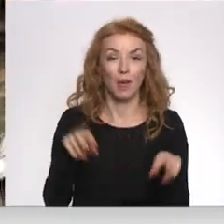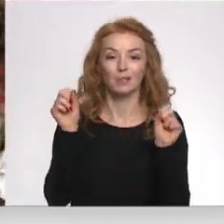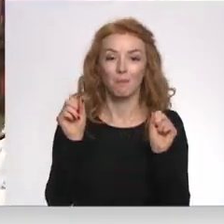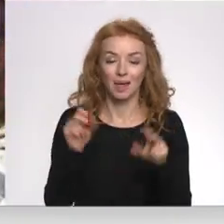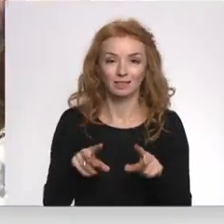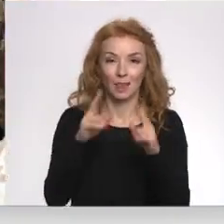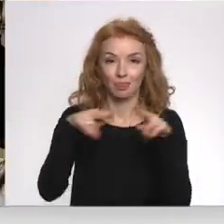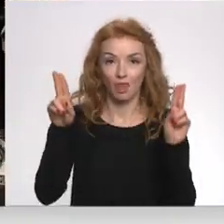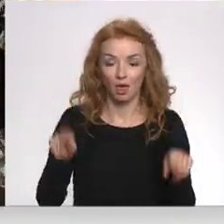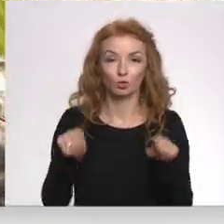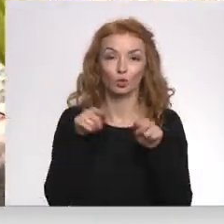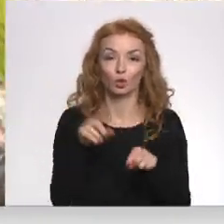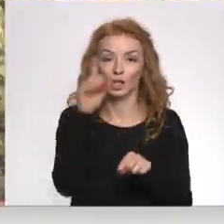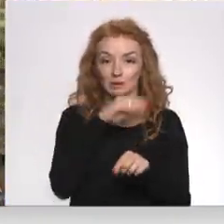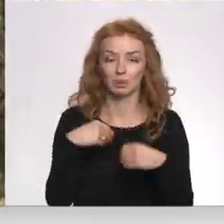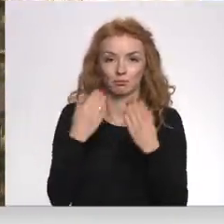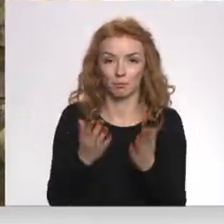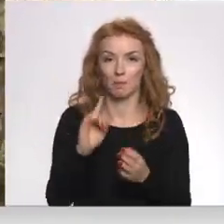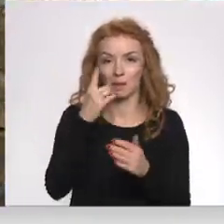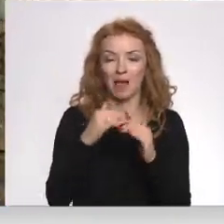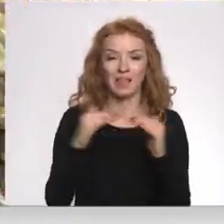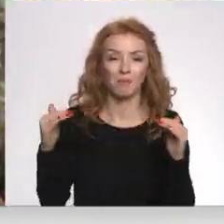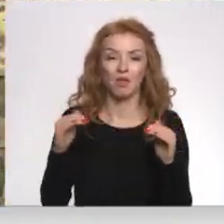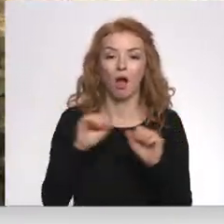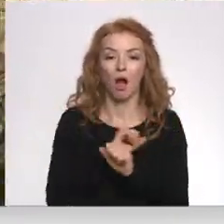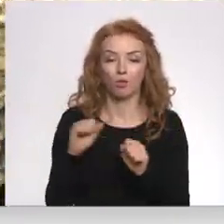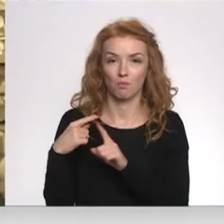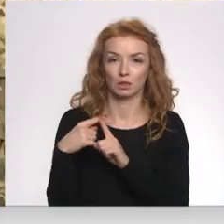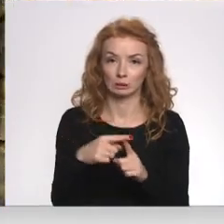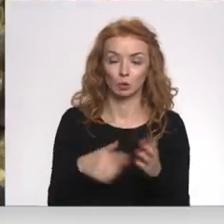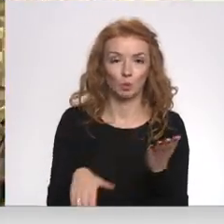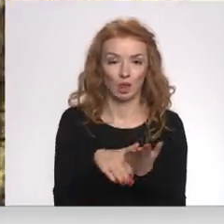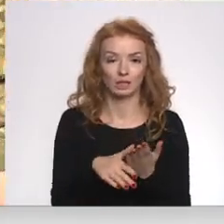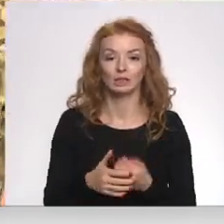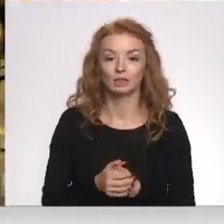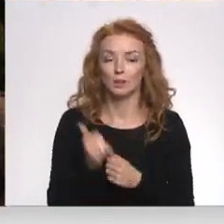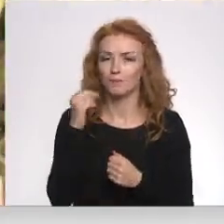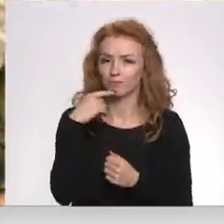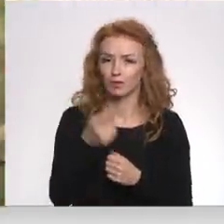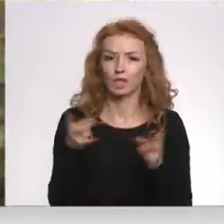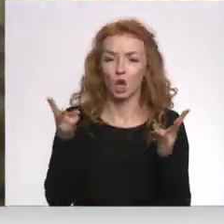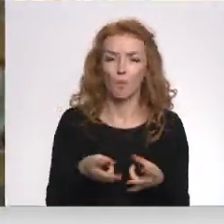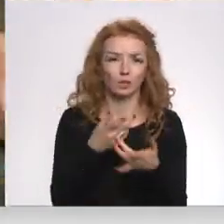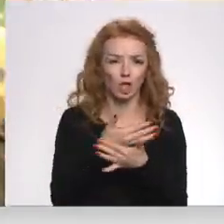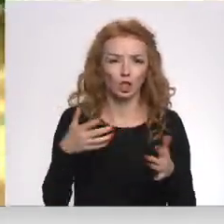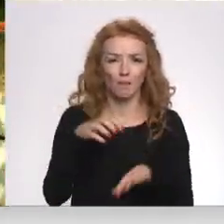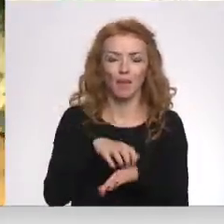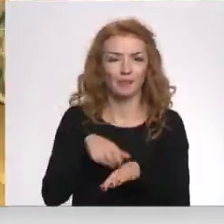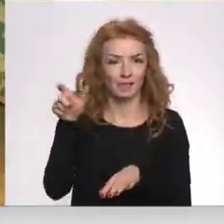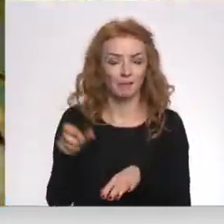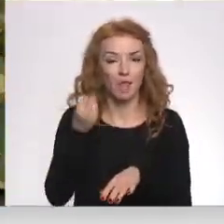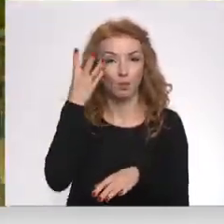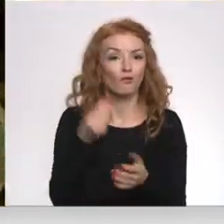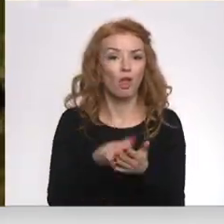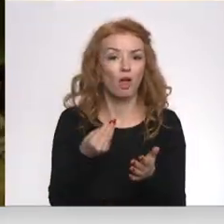specializētās teltīs, kur iespējams sniegt pirmā līmeņa neatliekamo medicīnisko palīdzību. Traumas ir dažādas un mediķiem ir jāmāk izvērtēt, tad